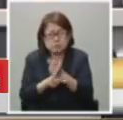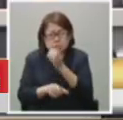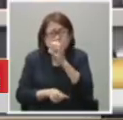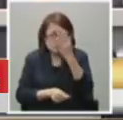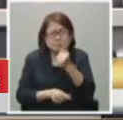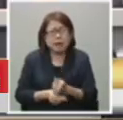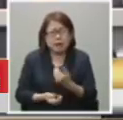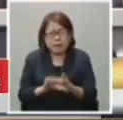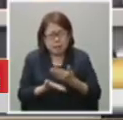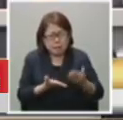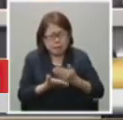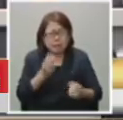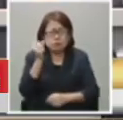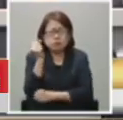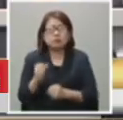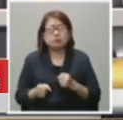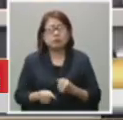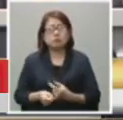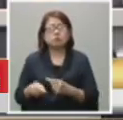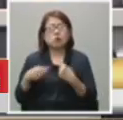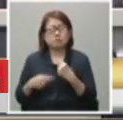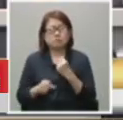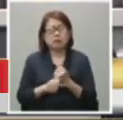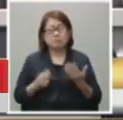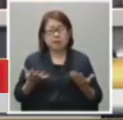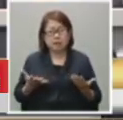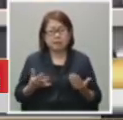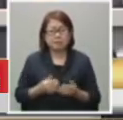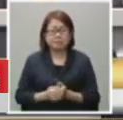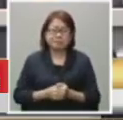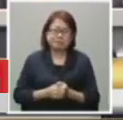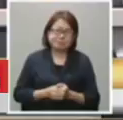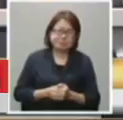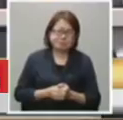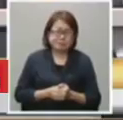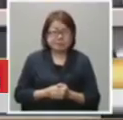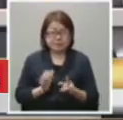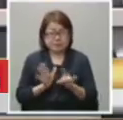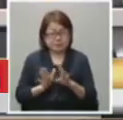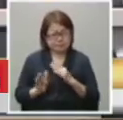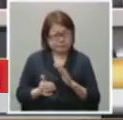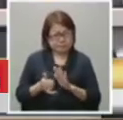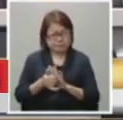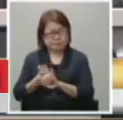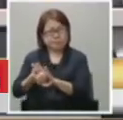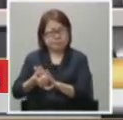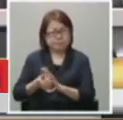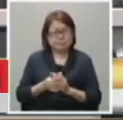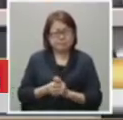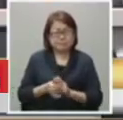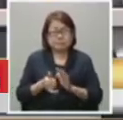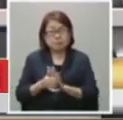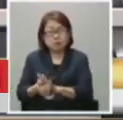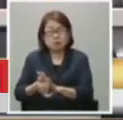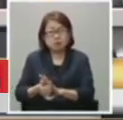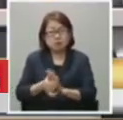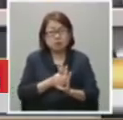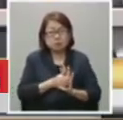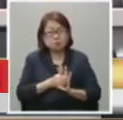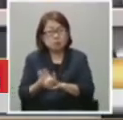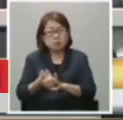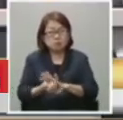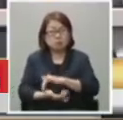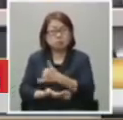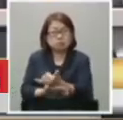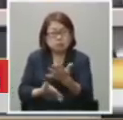จนก็ไม่ได้ทำยังไงอ่ะสุดท้ายผมพยายามผลักท่านประธานครับลุงแกไม่ล้มลุงที่กินเหล้